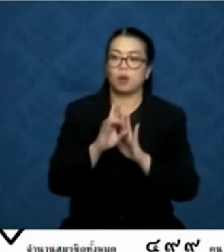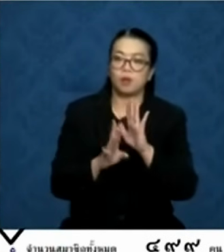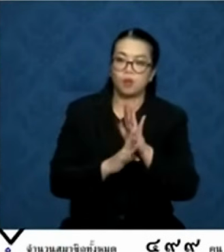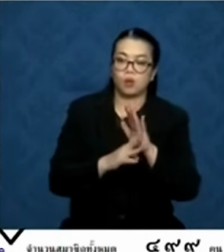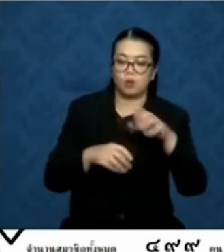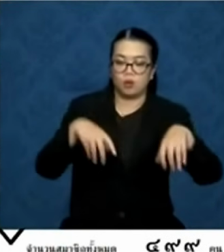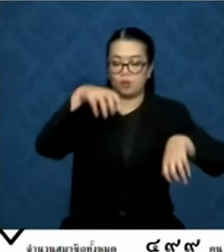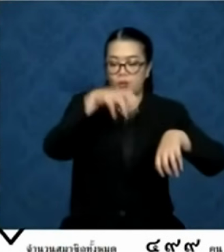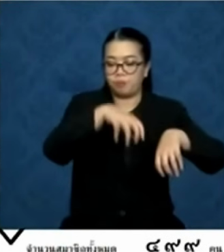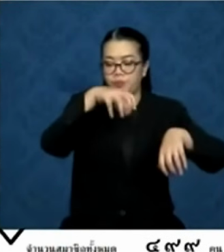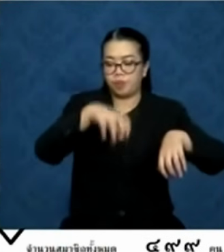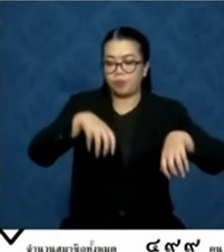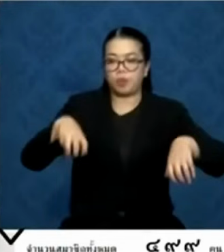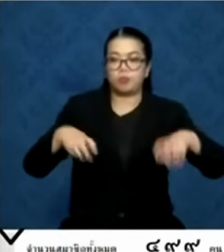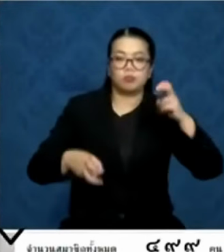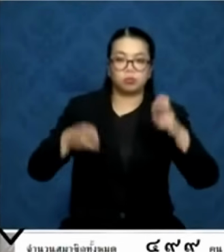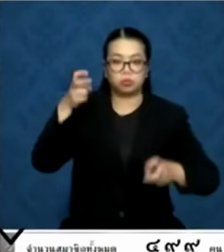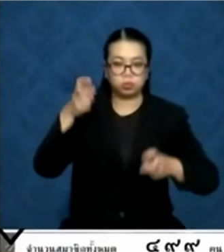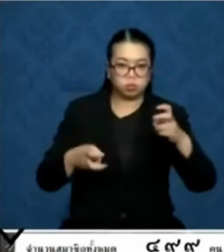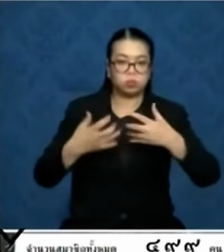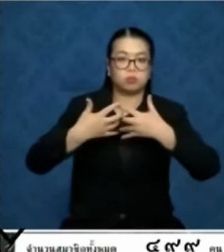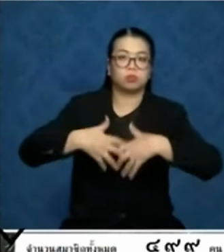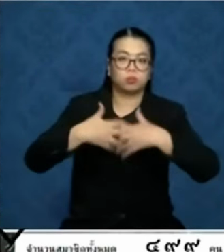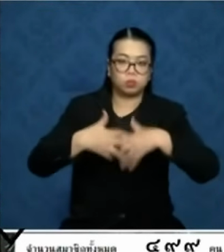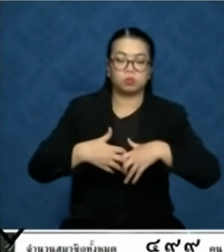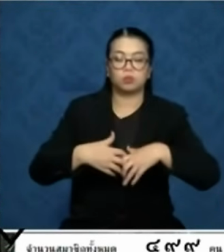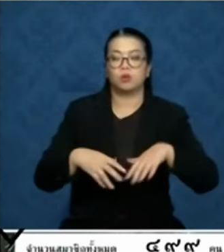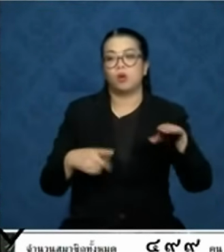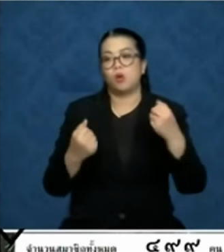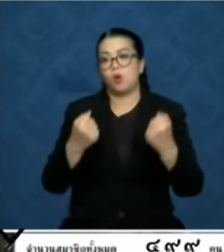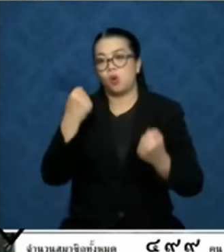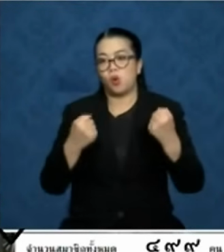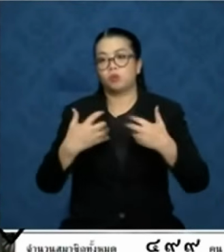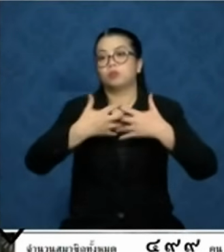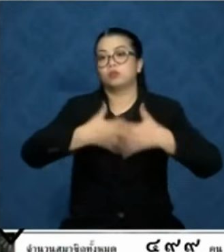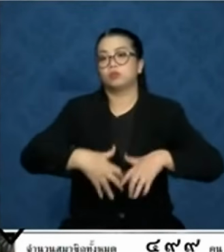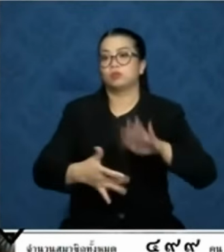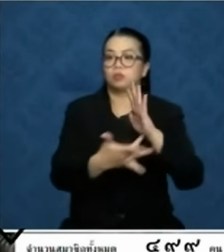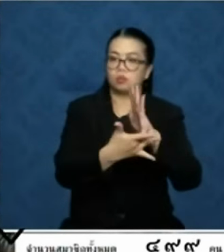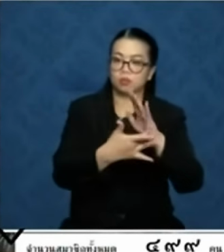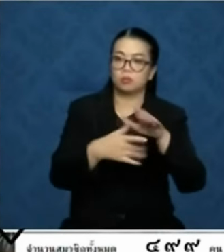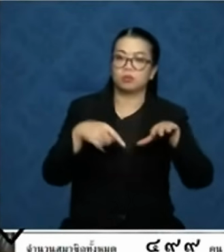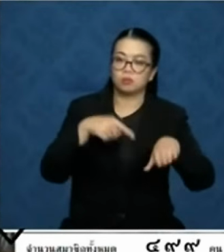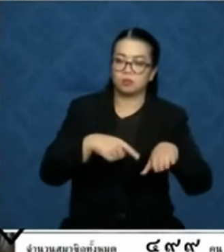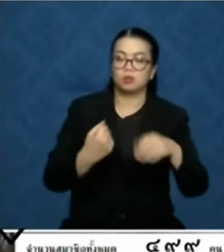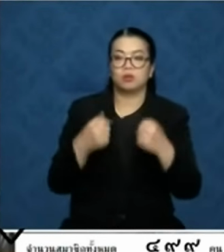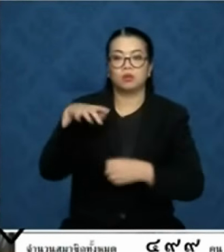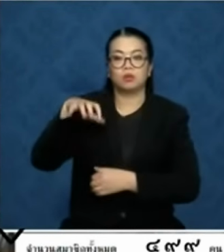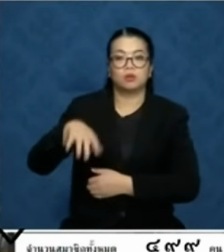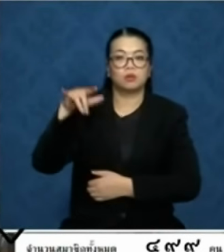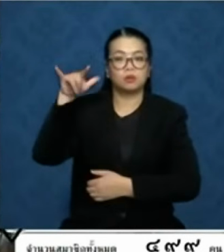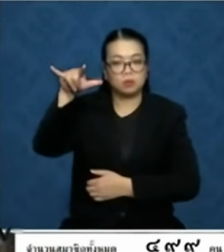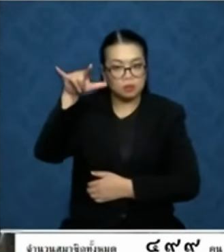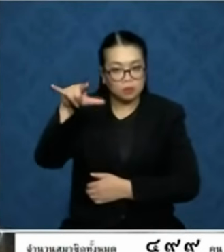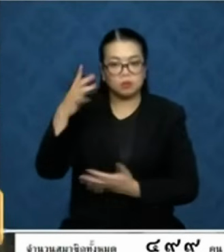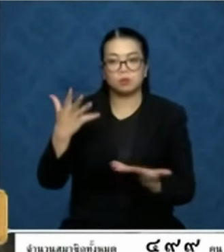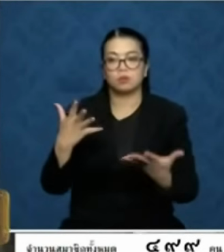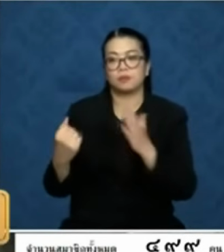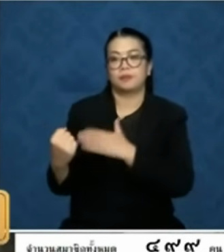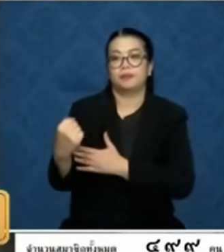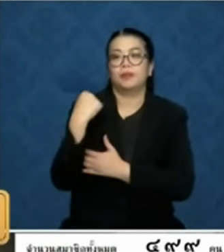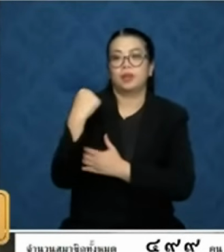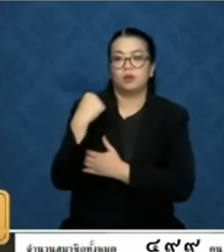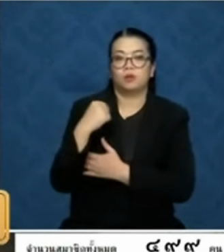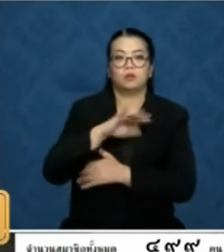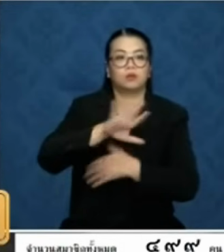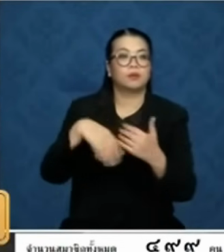ทรอนิกส์อัจฉริยะอุตสาหกรรมยานยนต์ไฟฟ้าและอากาศยานและอุตสาหกรรมความมั่นคงโด